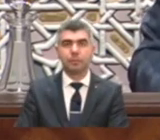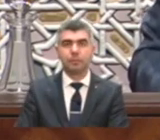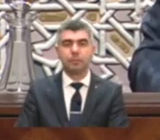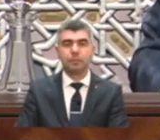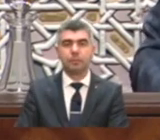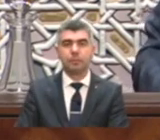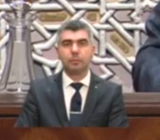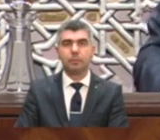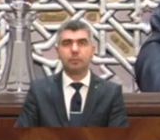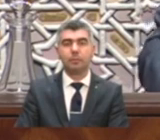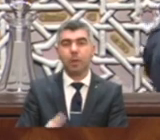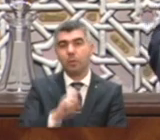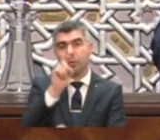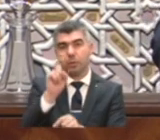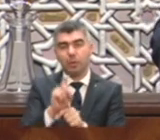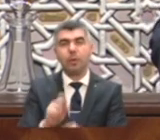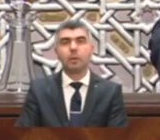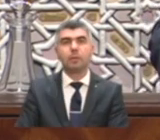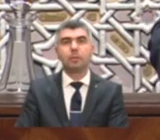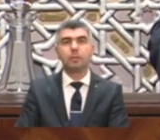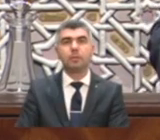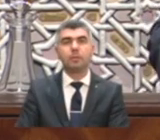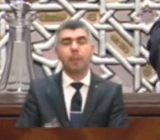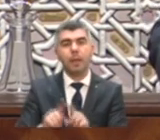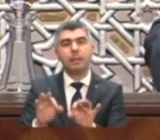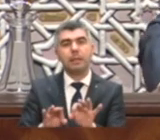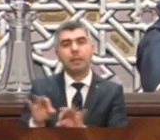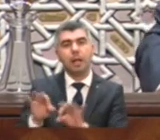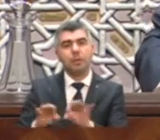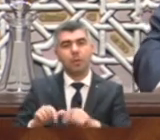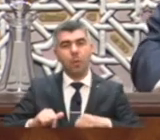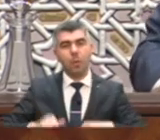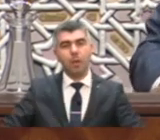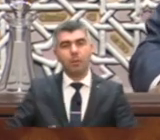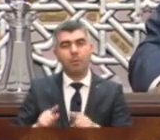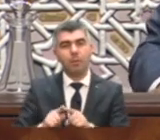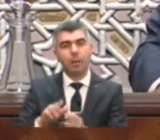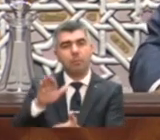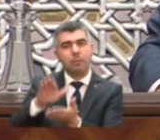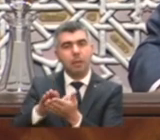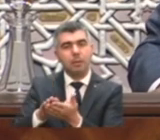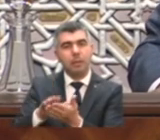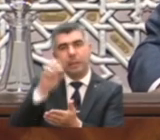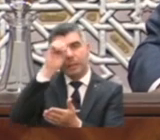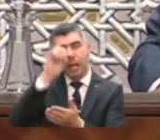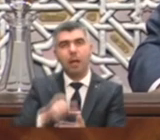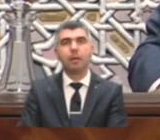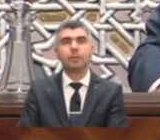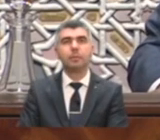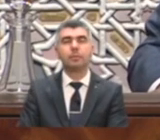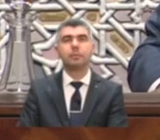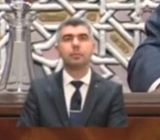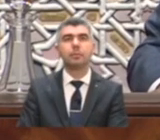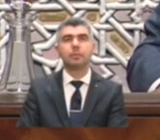نمر الى السؤال الموالي عن استراتيجيه الوزاره لتامين المخزون الطاقي ببلادنا، السيده